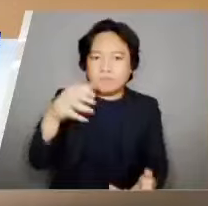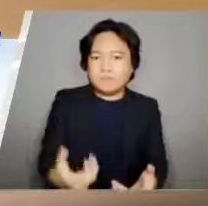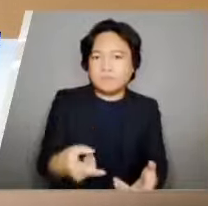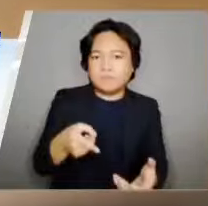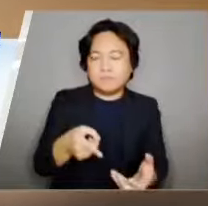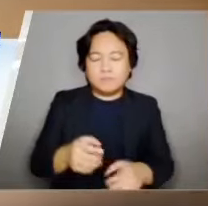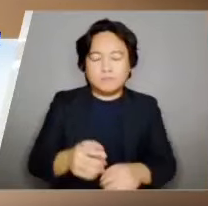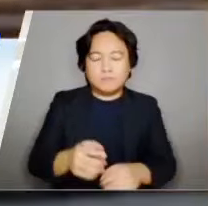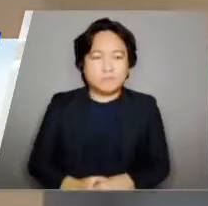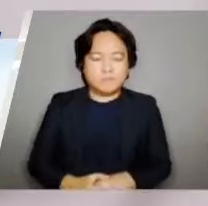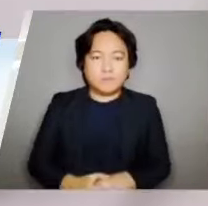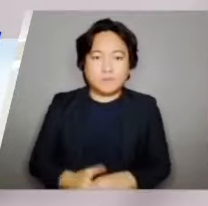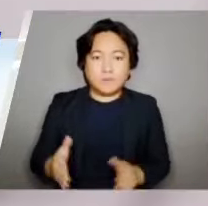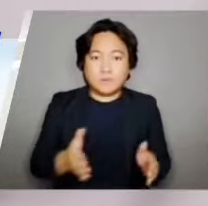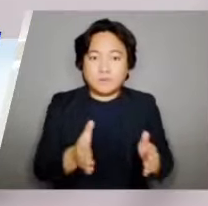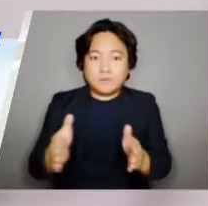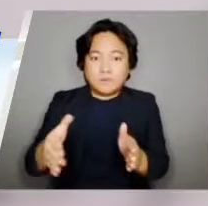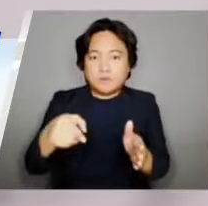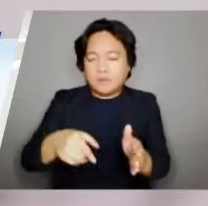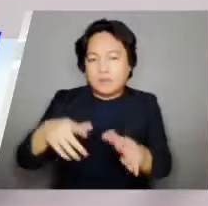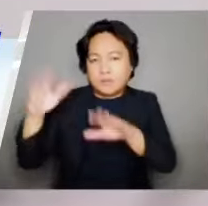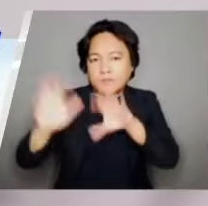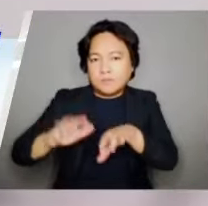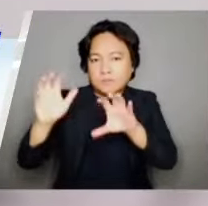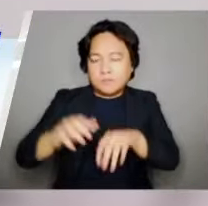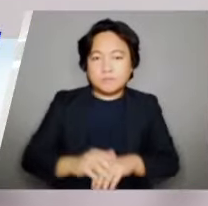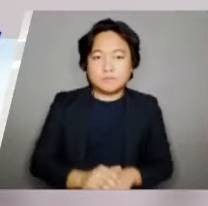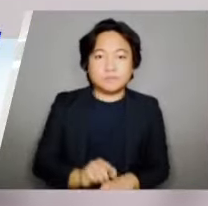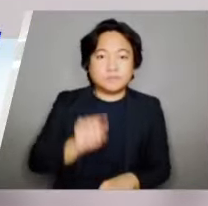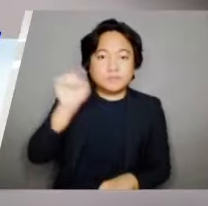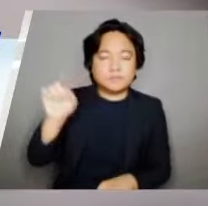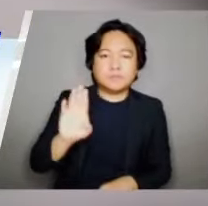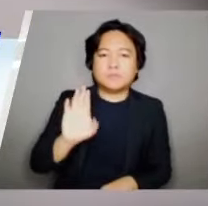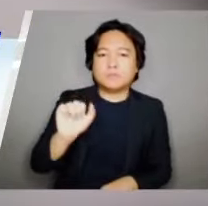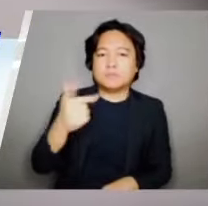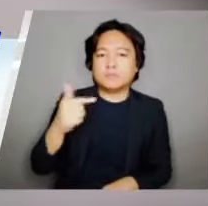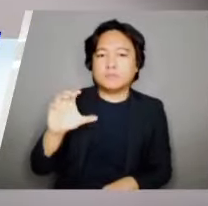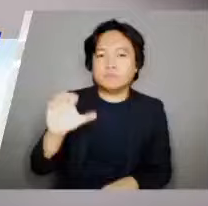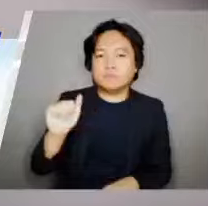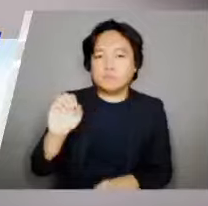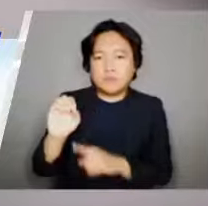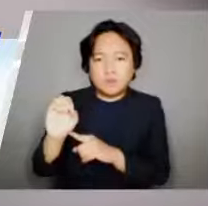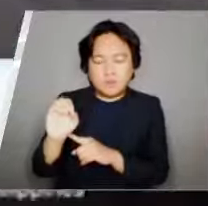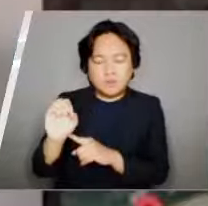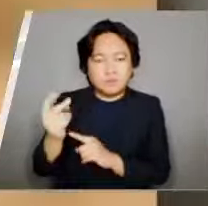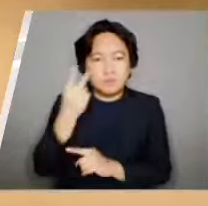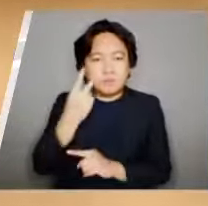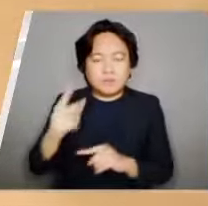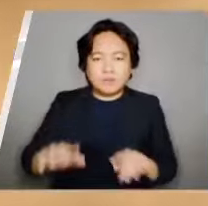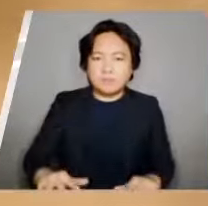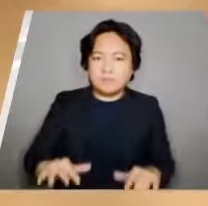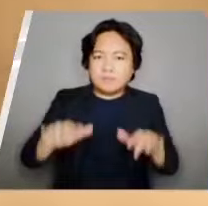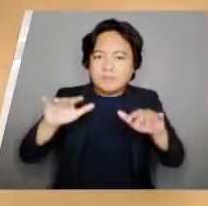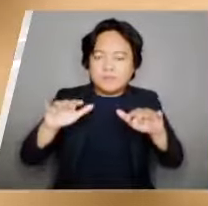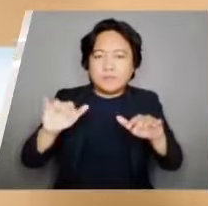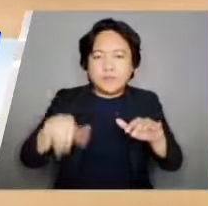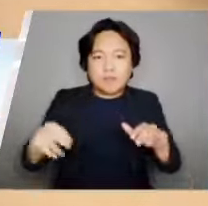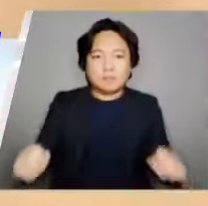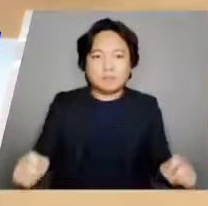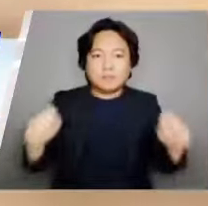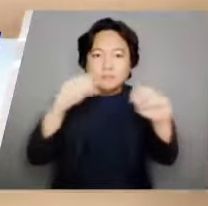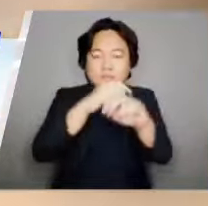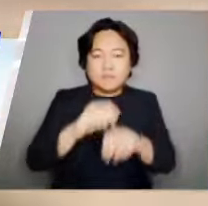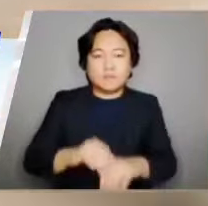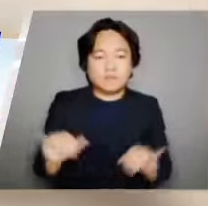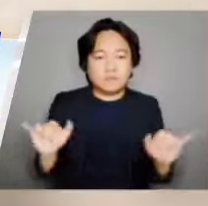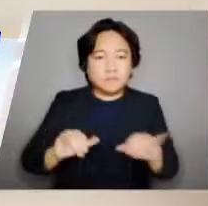naranasang mud flow ng lugar. Sa bayan naman ng Baggao, kita ang pagtaas ng level ng tubig sa Abusag Bridge. Nakaranas din ang pag-ulan ng